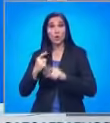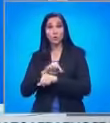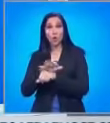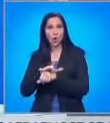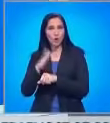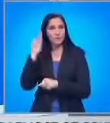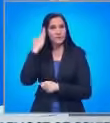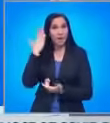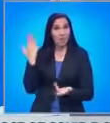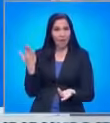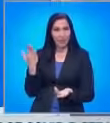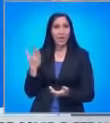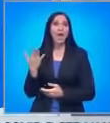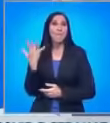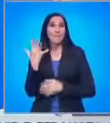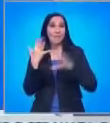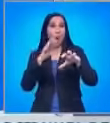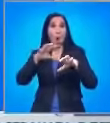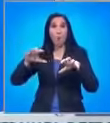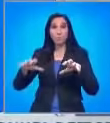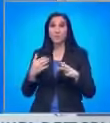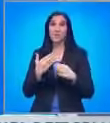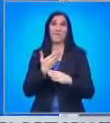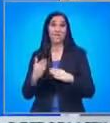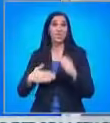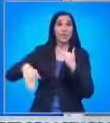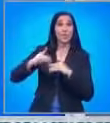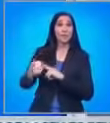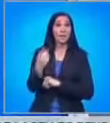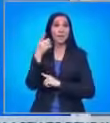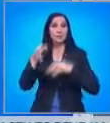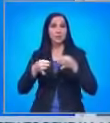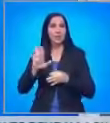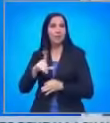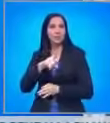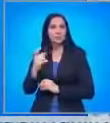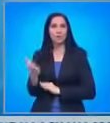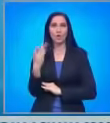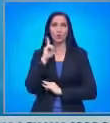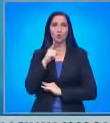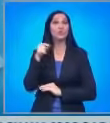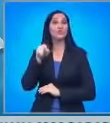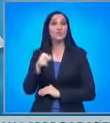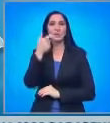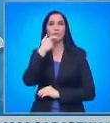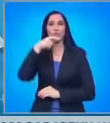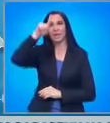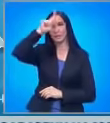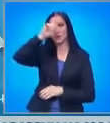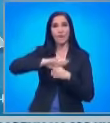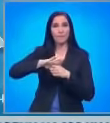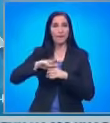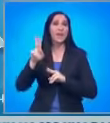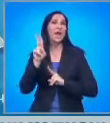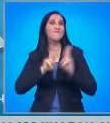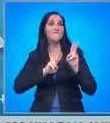от COVID в страната. В пет области тя вече надскача 1000 заразени на 100 000 души. Това са Монтана, София,